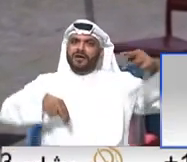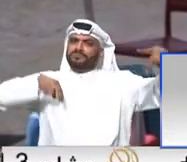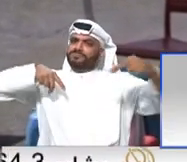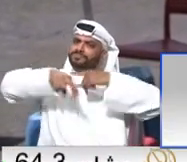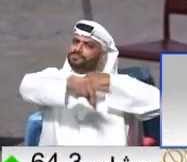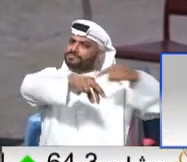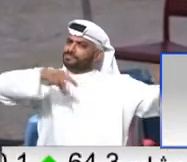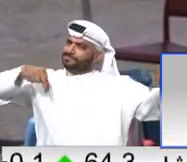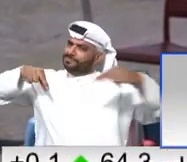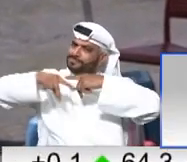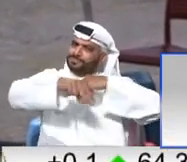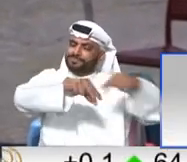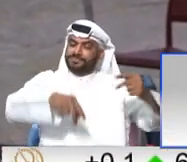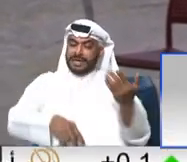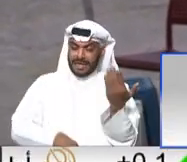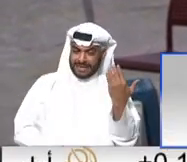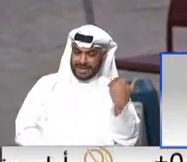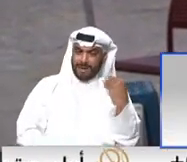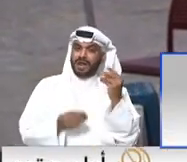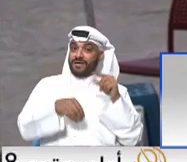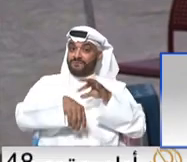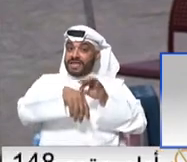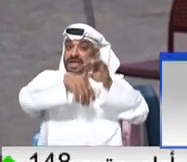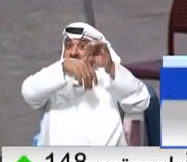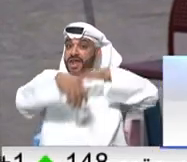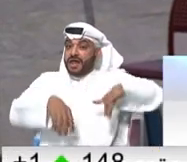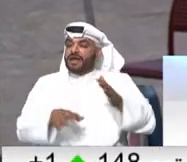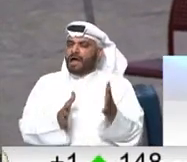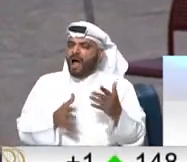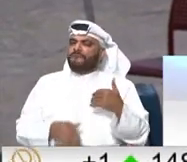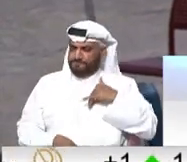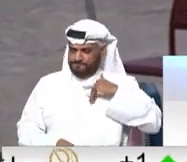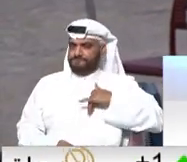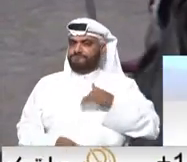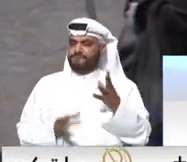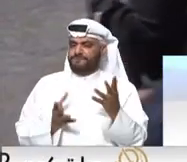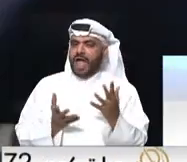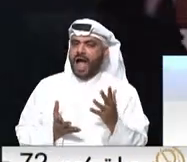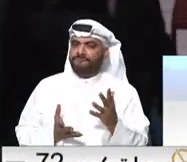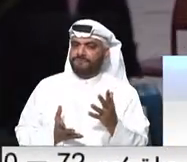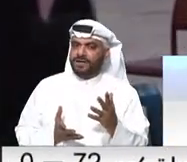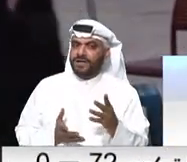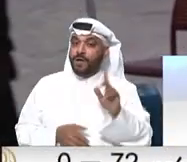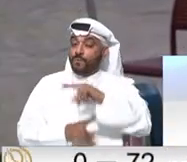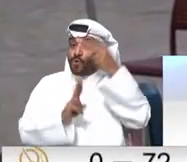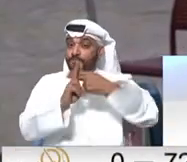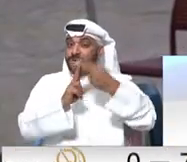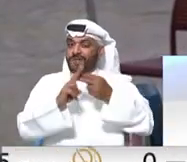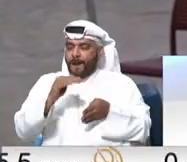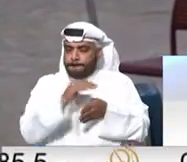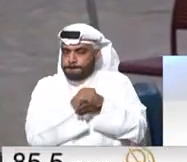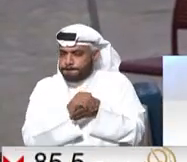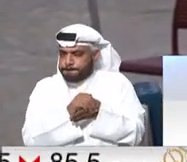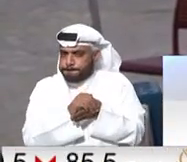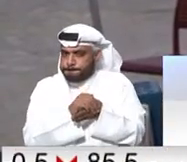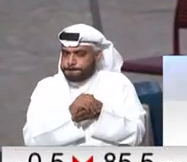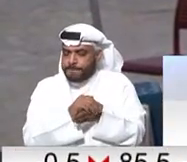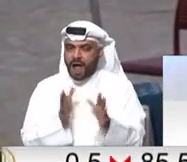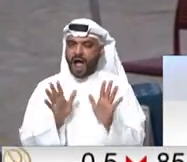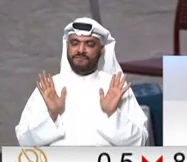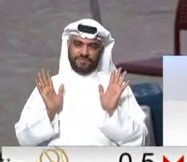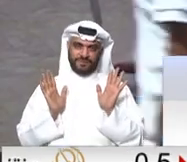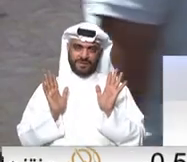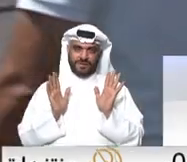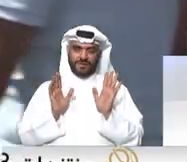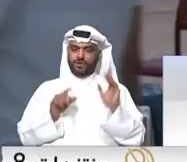الناس متخوفين، بعضهم راح لبلده والاكثر باقي في في في الفنادق، يعني ما تغير شيء،